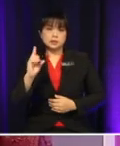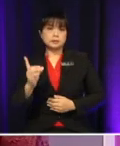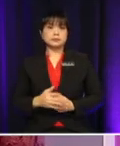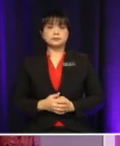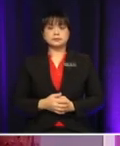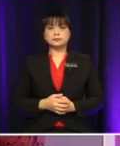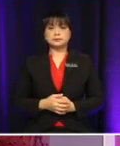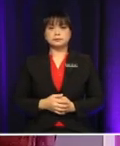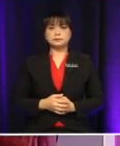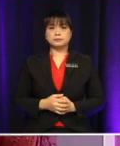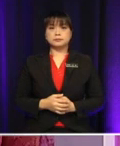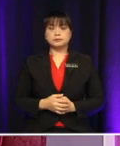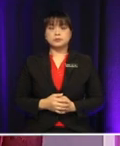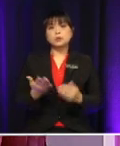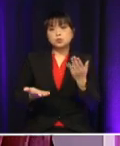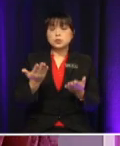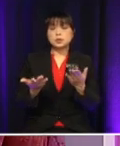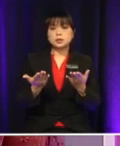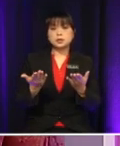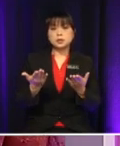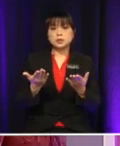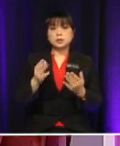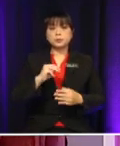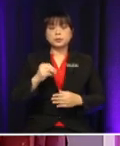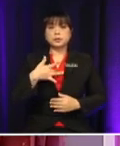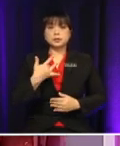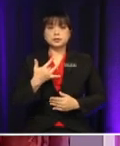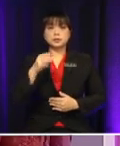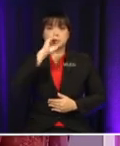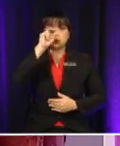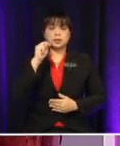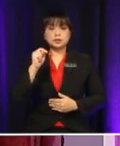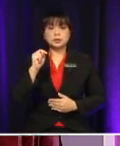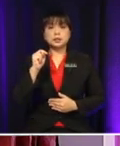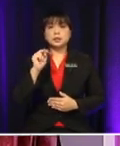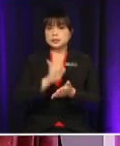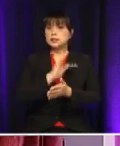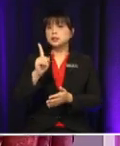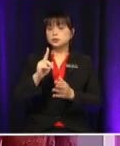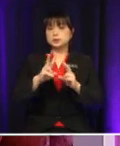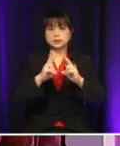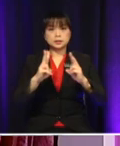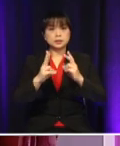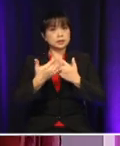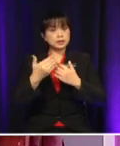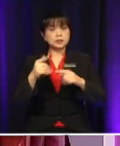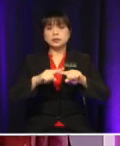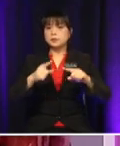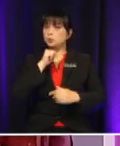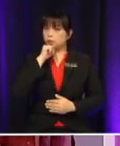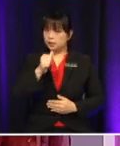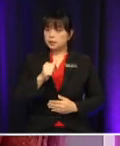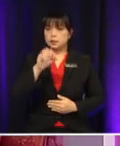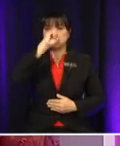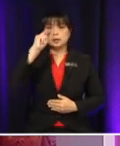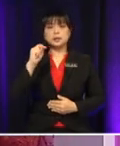ini adalah yang tersenang Karena dia mempunyai jawaban Fika yang sebenarnya tidak ya karena soalan-soalan daripada eee kertas